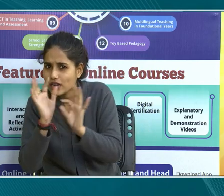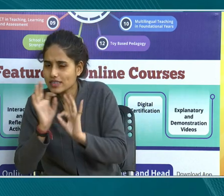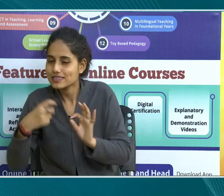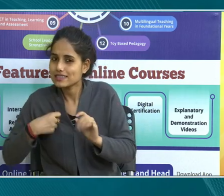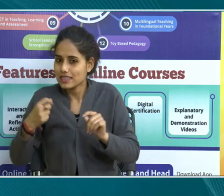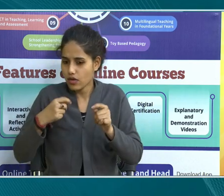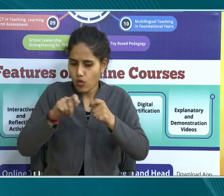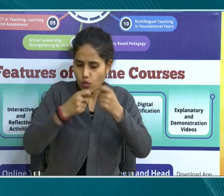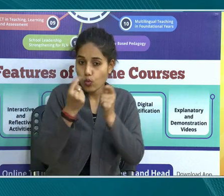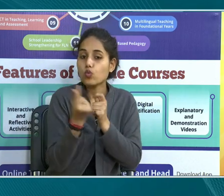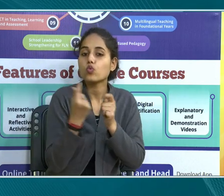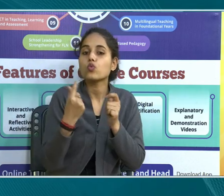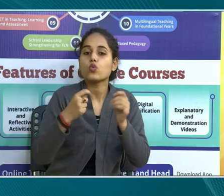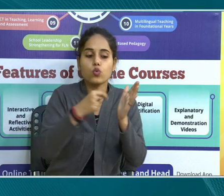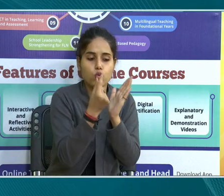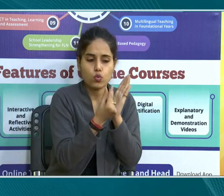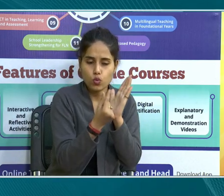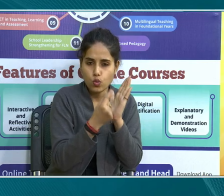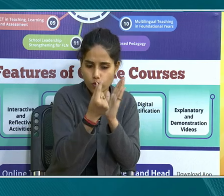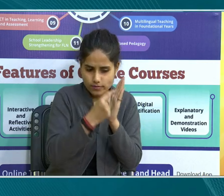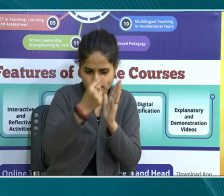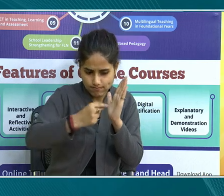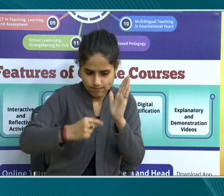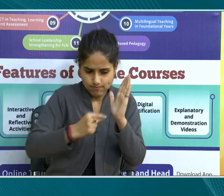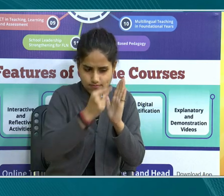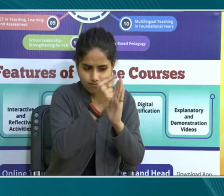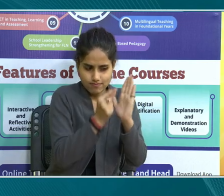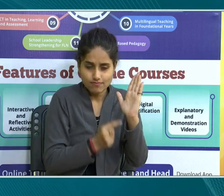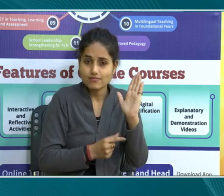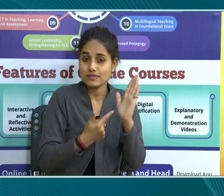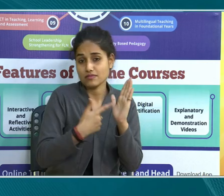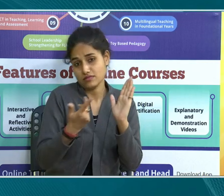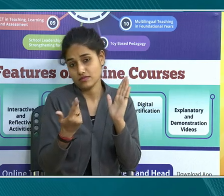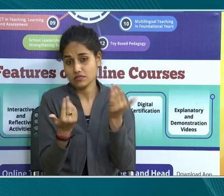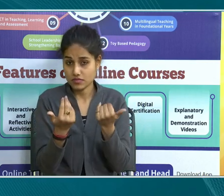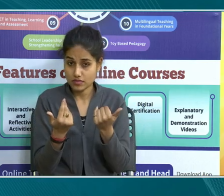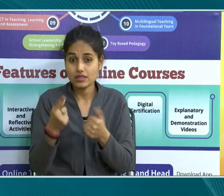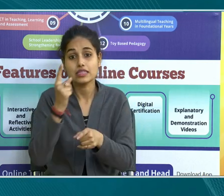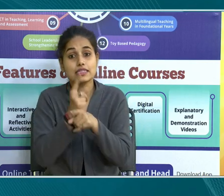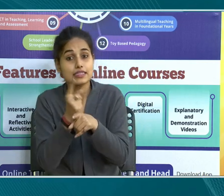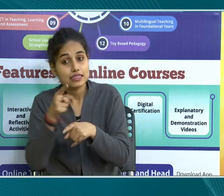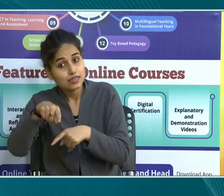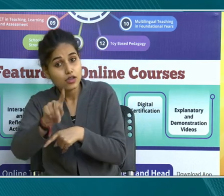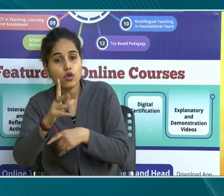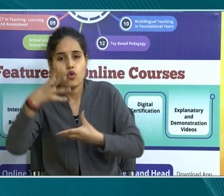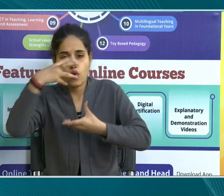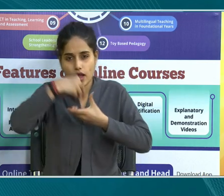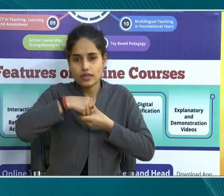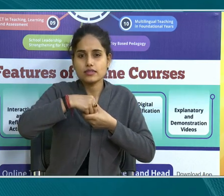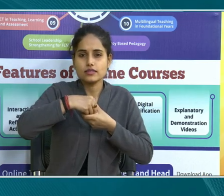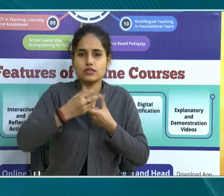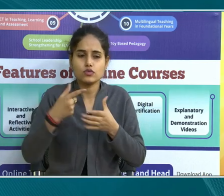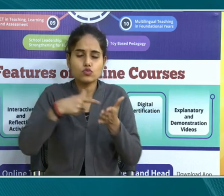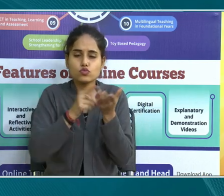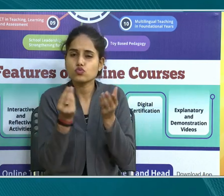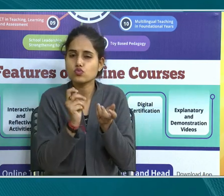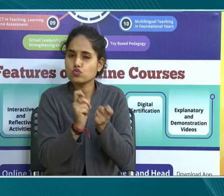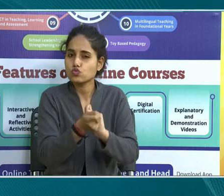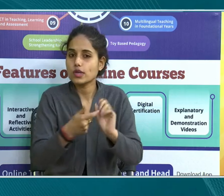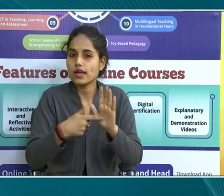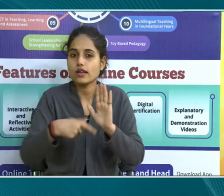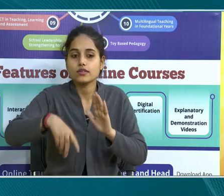बहुत आसानी से टीचर इस टॉपिक को या किसी भी टॉपिक को मोडिफाई कर सकती है एडाप्ट कर सकती है हमारे चिल्रन विद स्पेशल